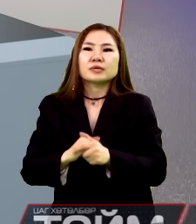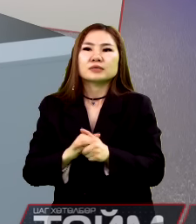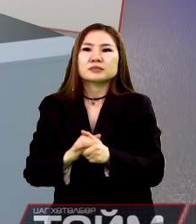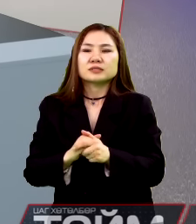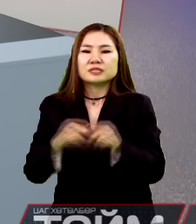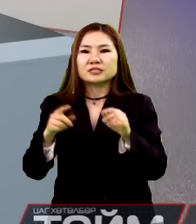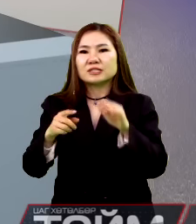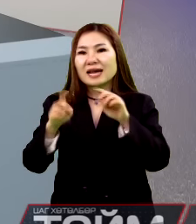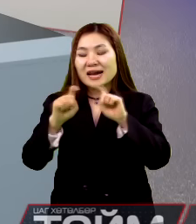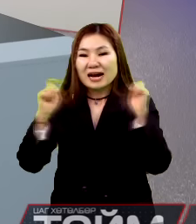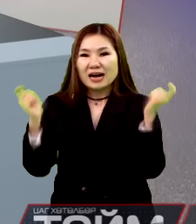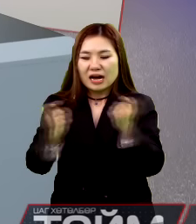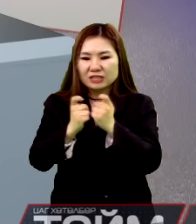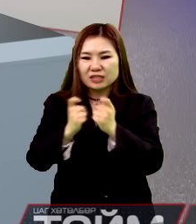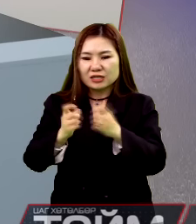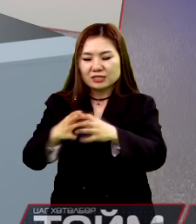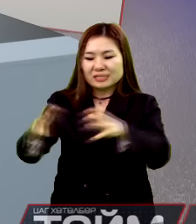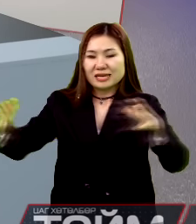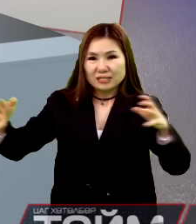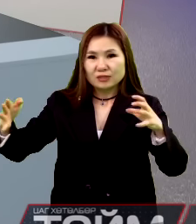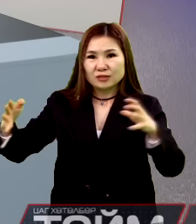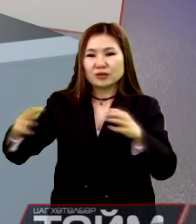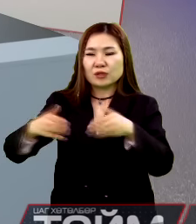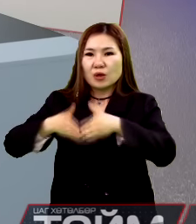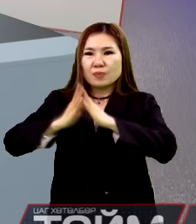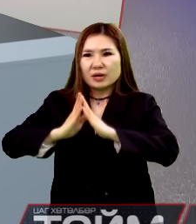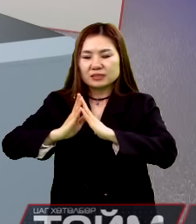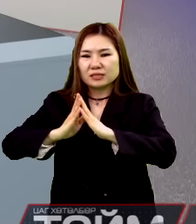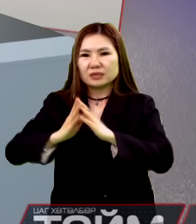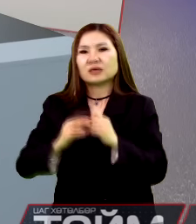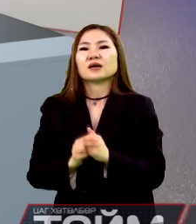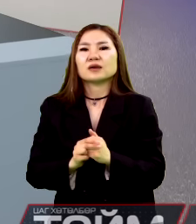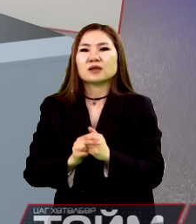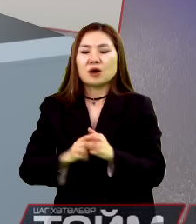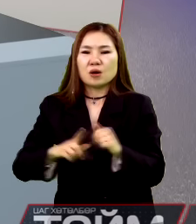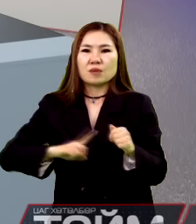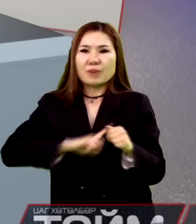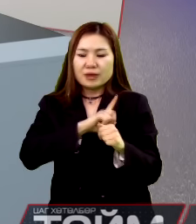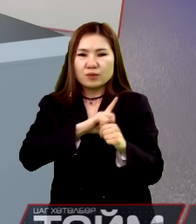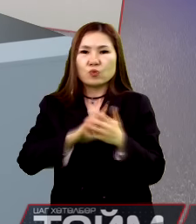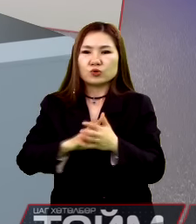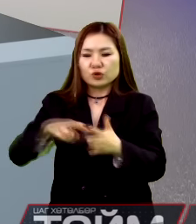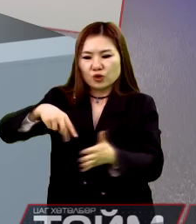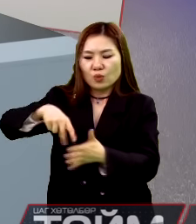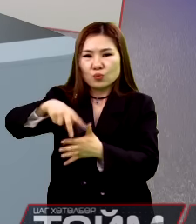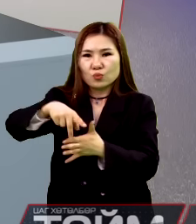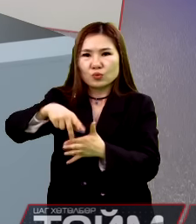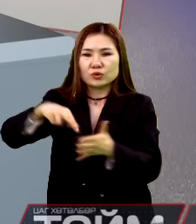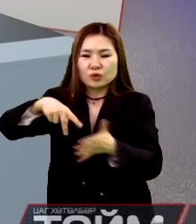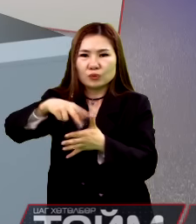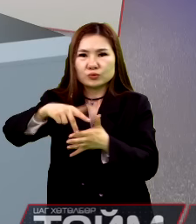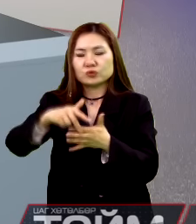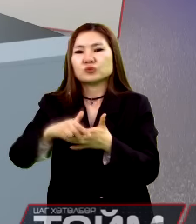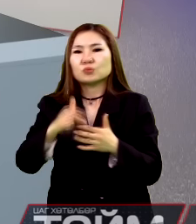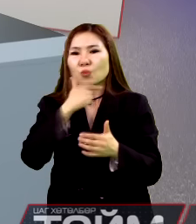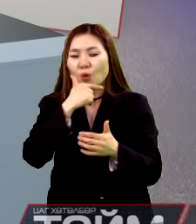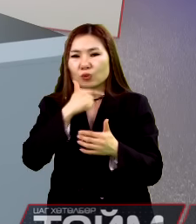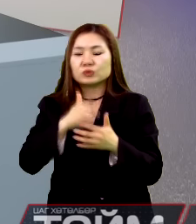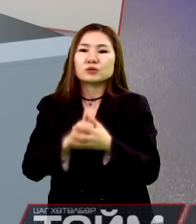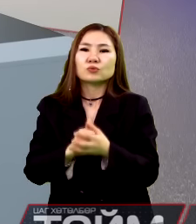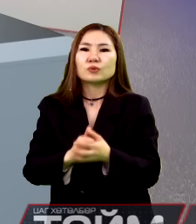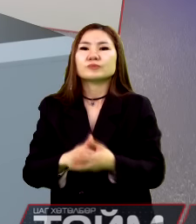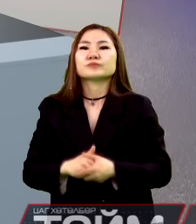энэ хашааг ингээд 60 санд татаж барьснараа энэ хүн одоо ингээд баяжчих гээд байгаа мó гэж. А тэр хор ингээд явгын зам хаачих.